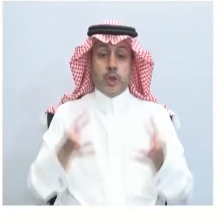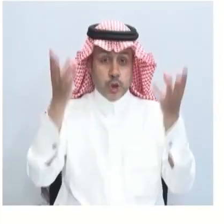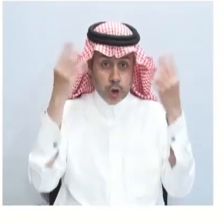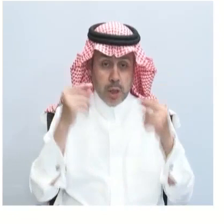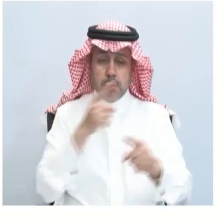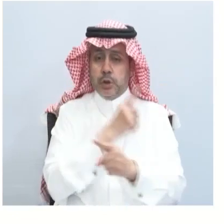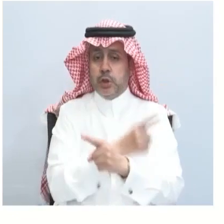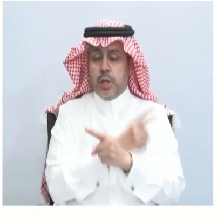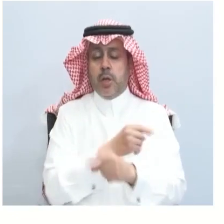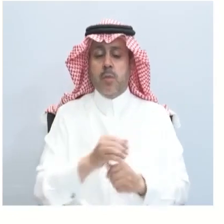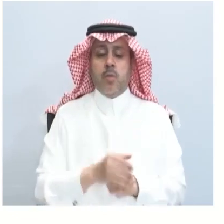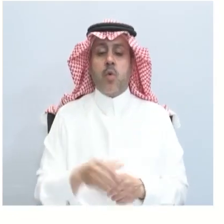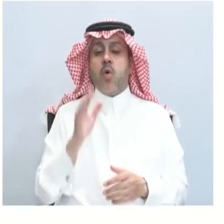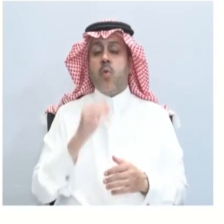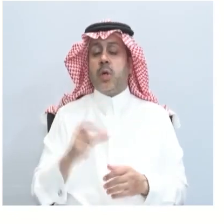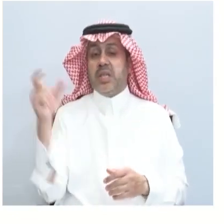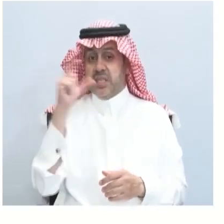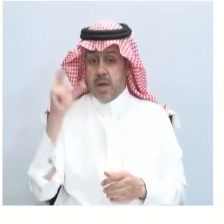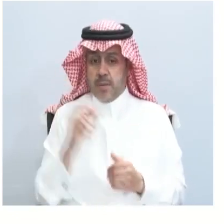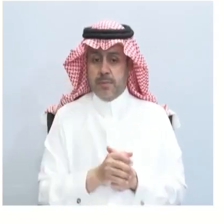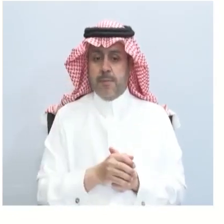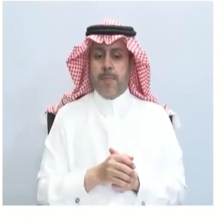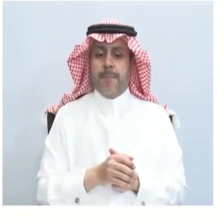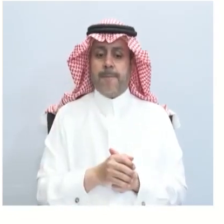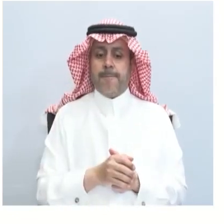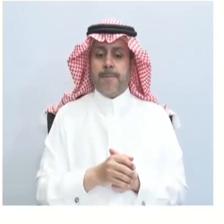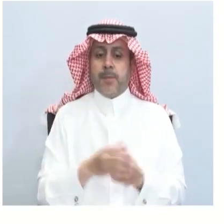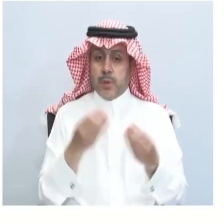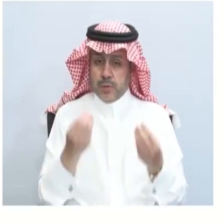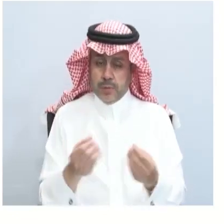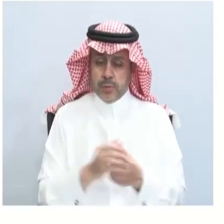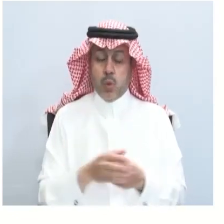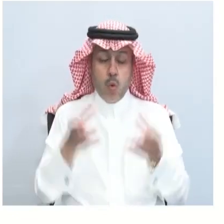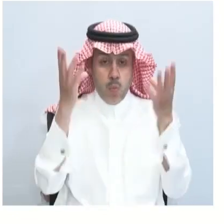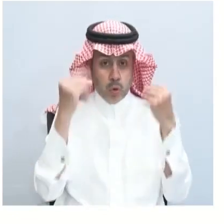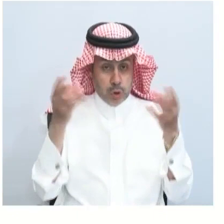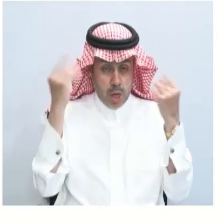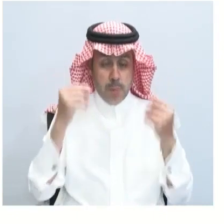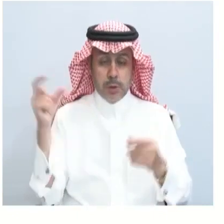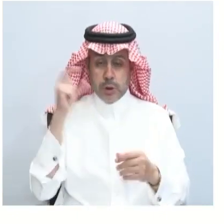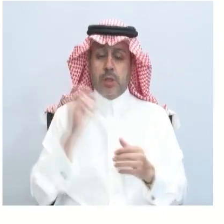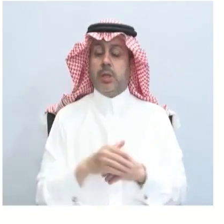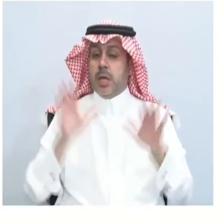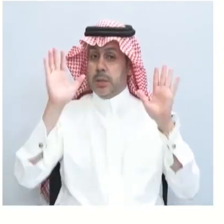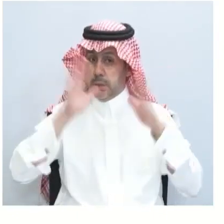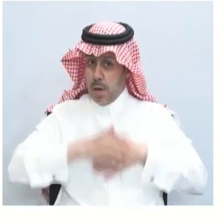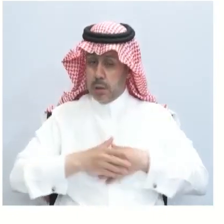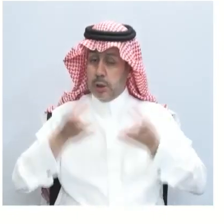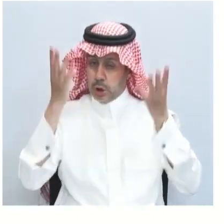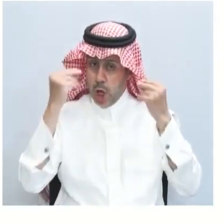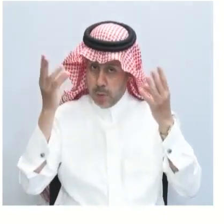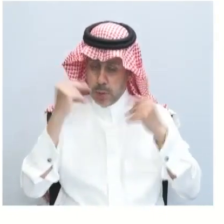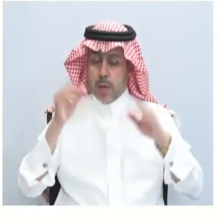دينه ودنياه بالرفق والتدريج ولاحظوا معي امور الدين الصلاه